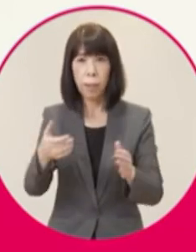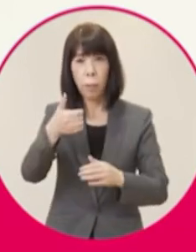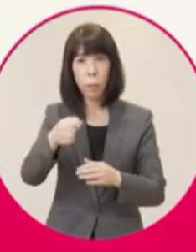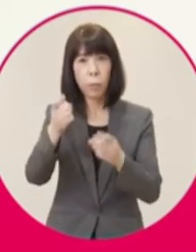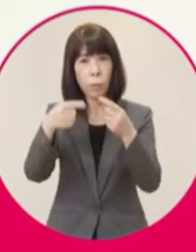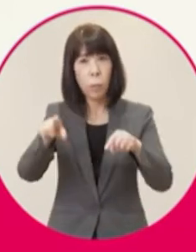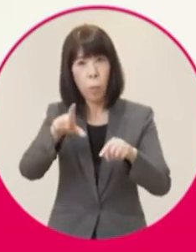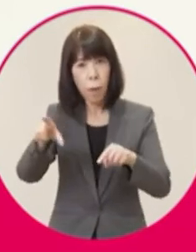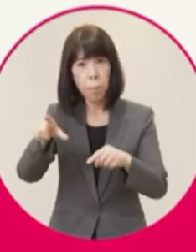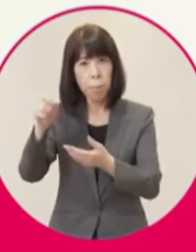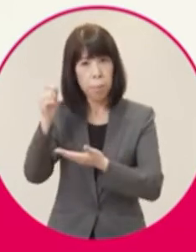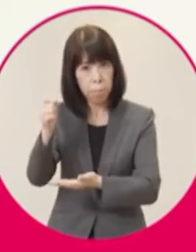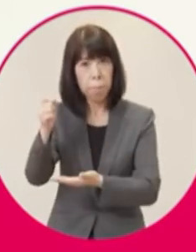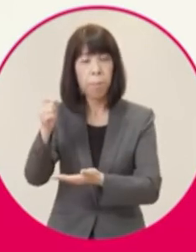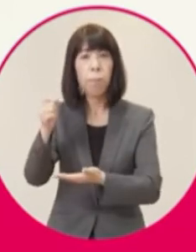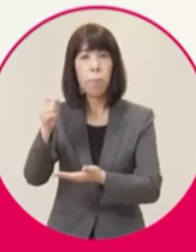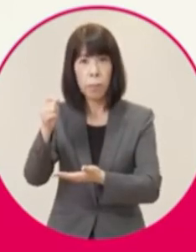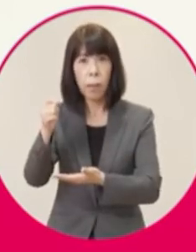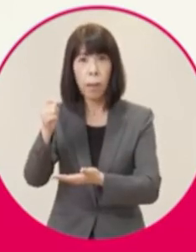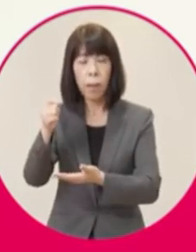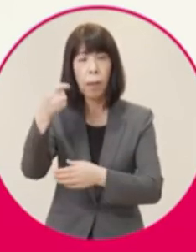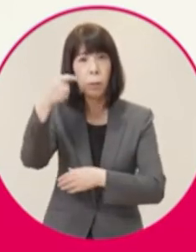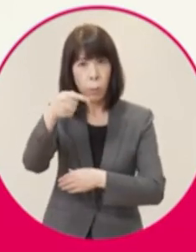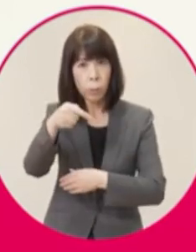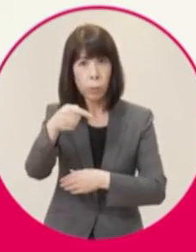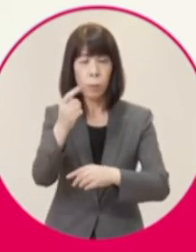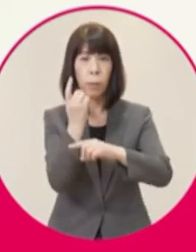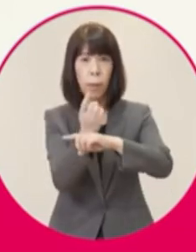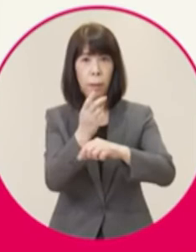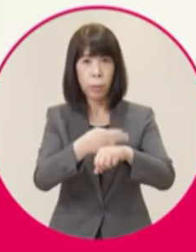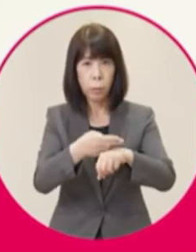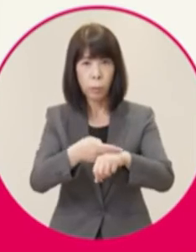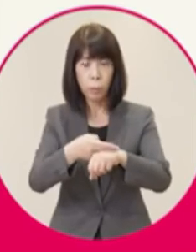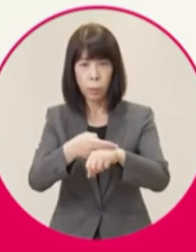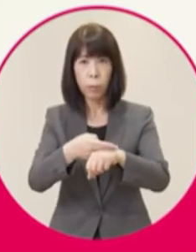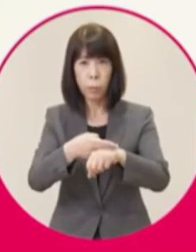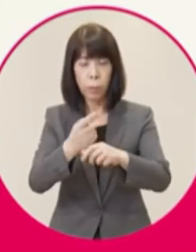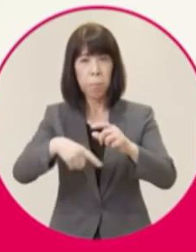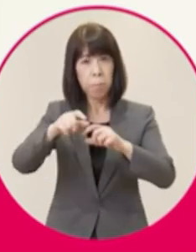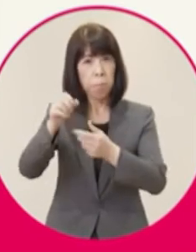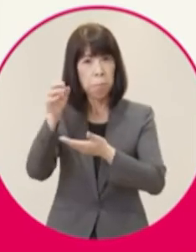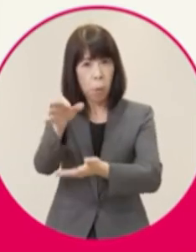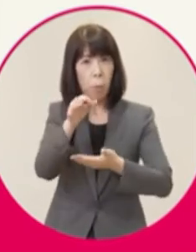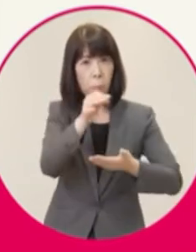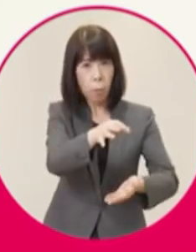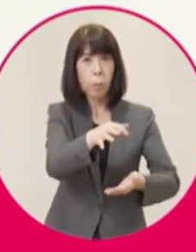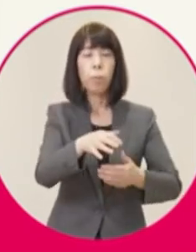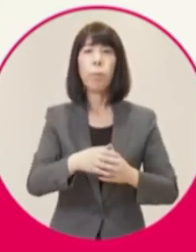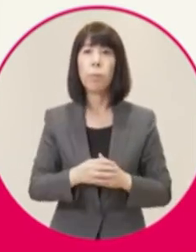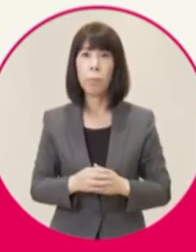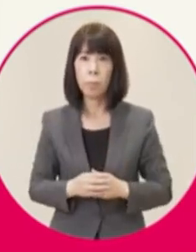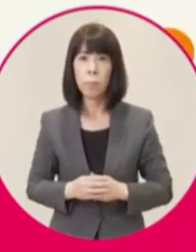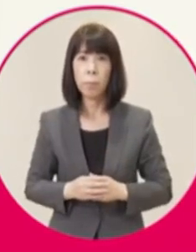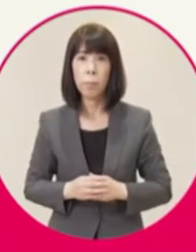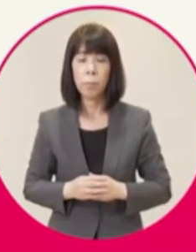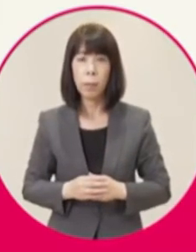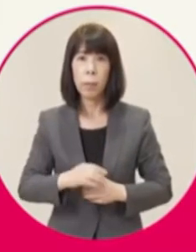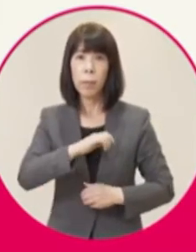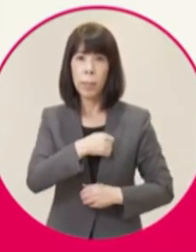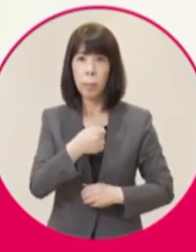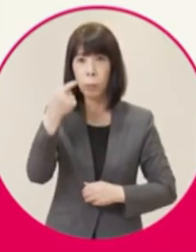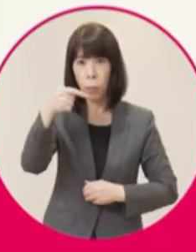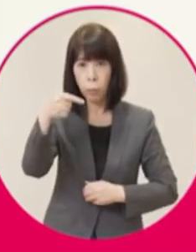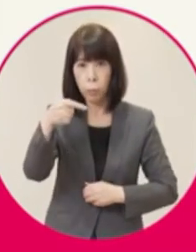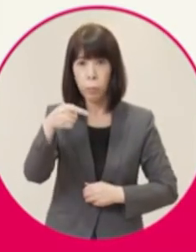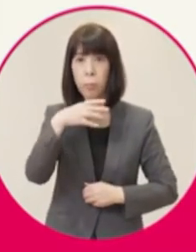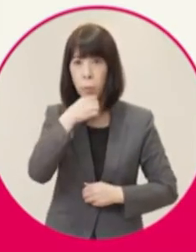50兆円の財源を確保し、教育、科学技術の予算を倍増させます。義務教